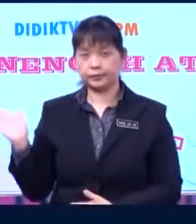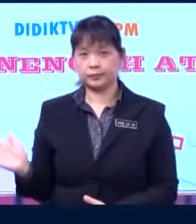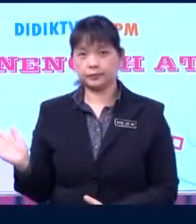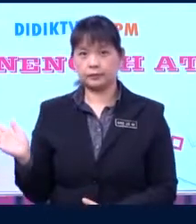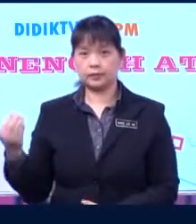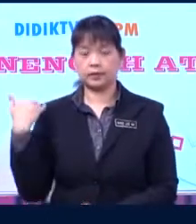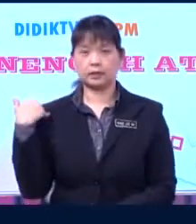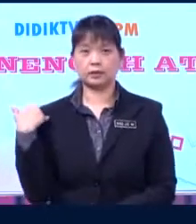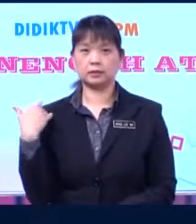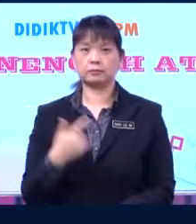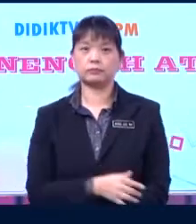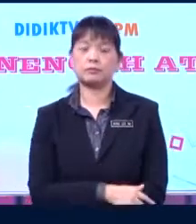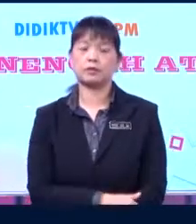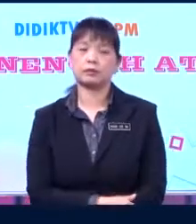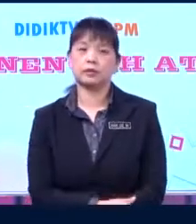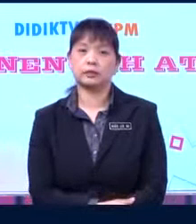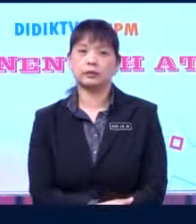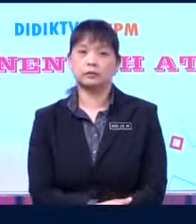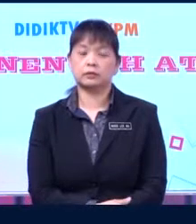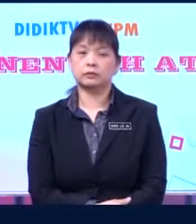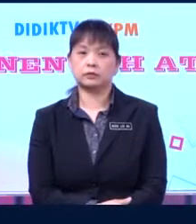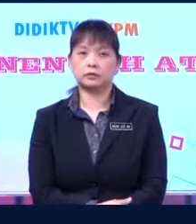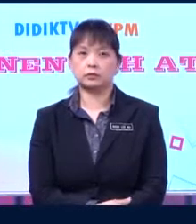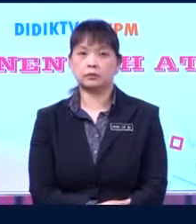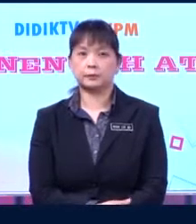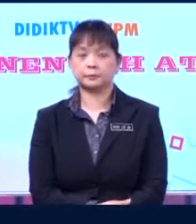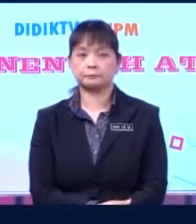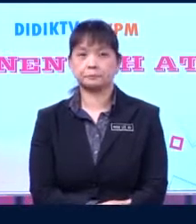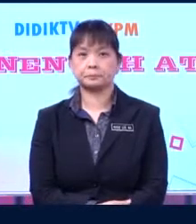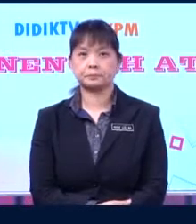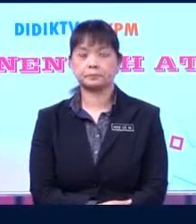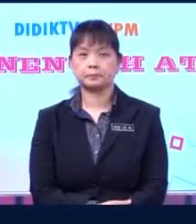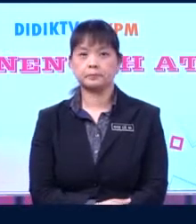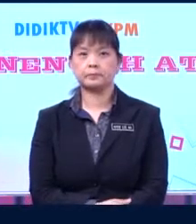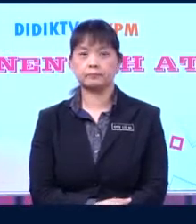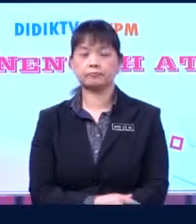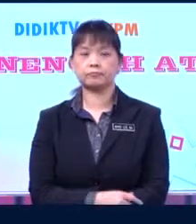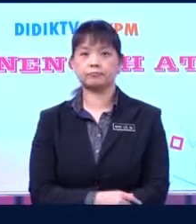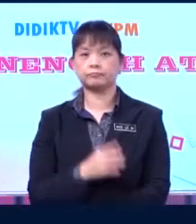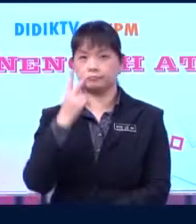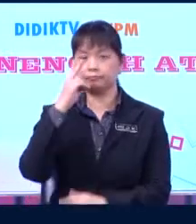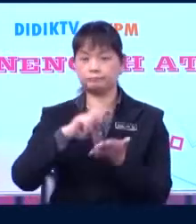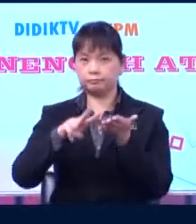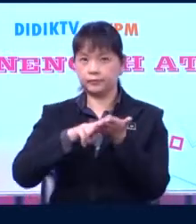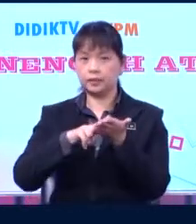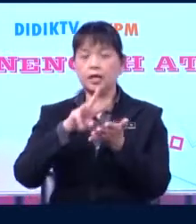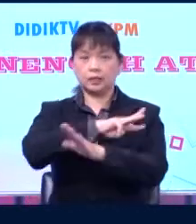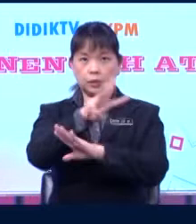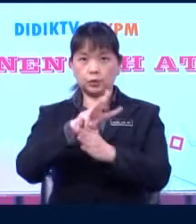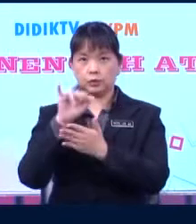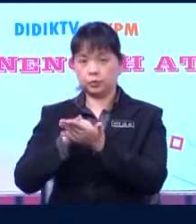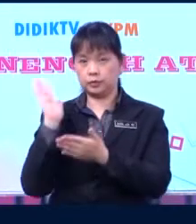dibina di kosan keluasannya 1375 M2 di mandi katakan kawasan tersebut